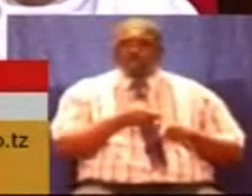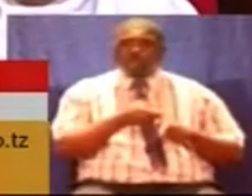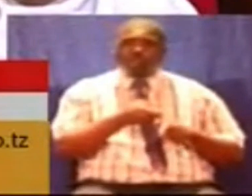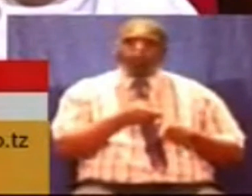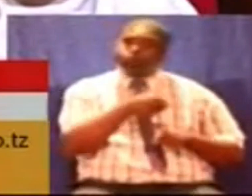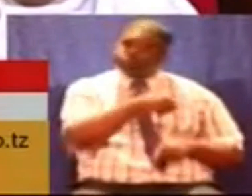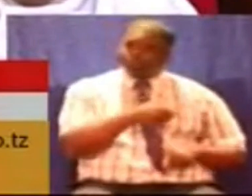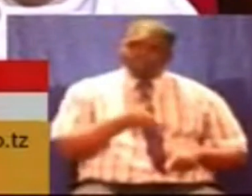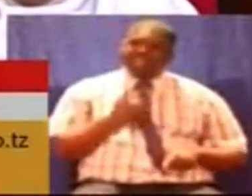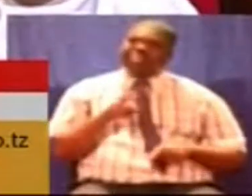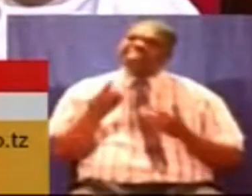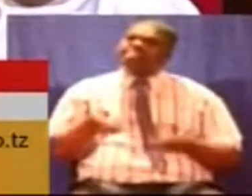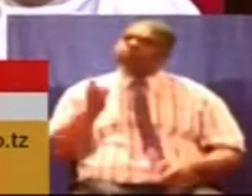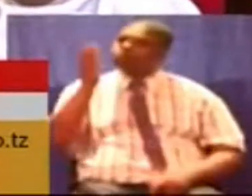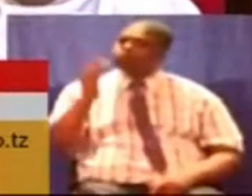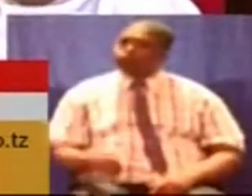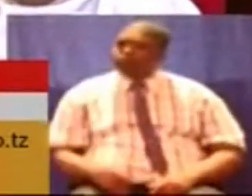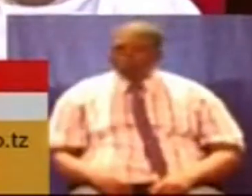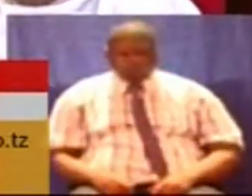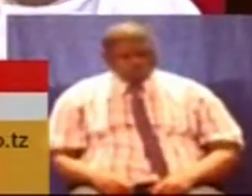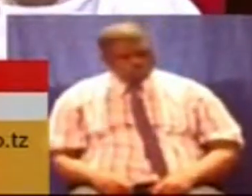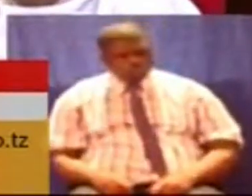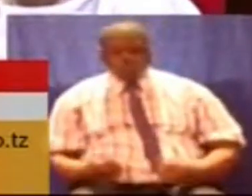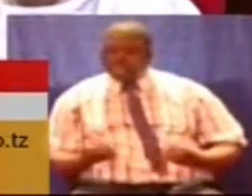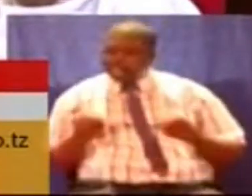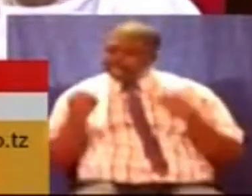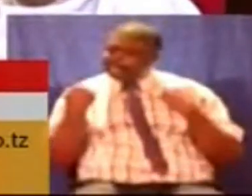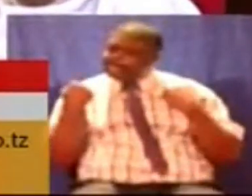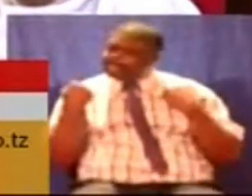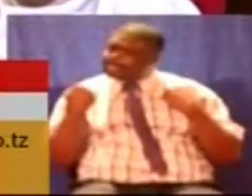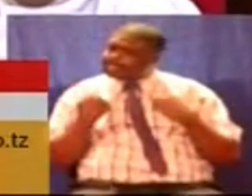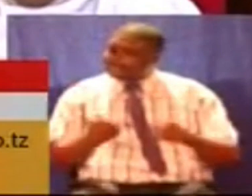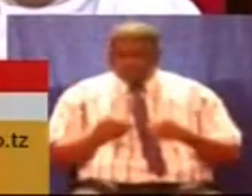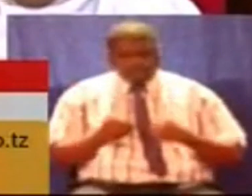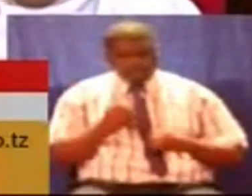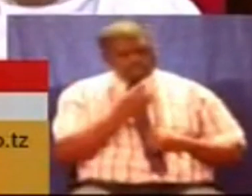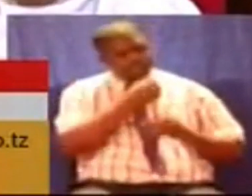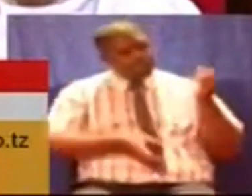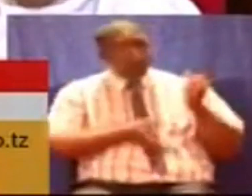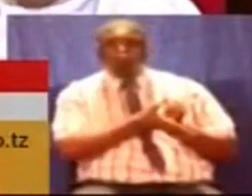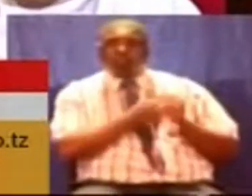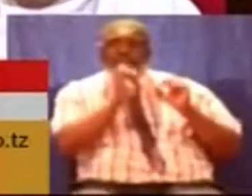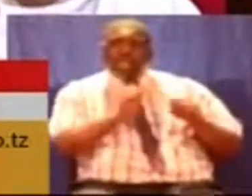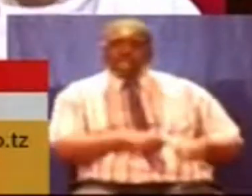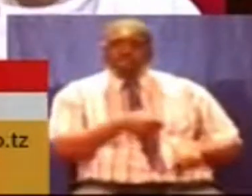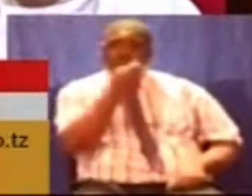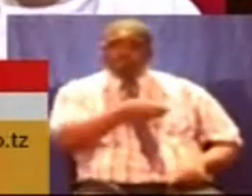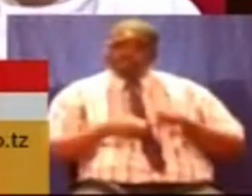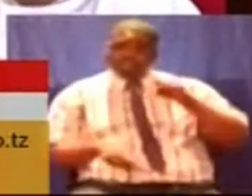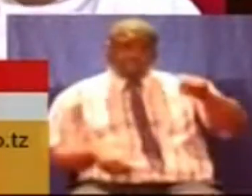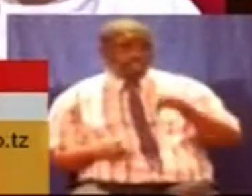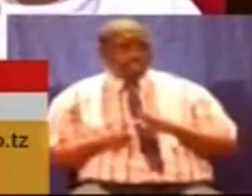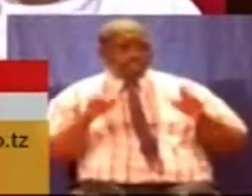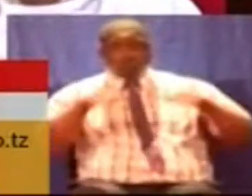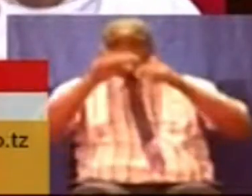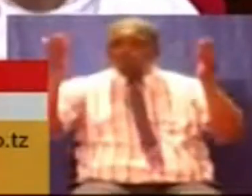Mungu? Ujasiri mkubwa na kipaji kikubwa alichopata Mheshimiwa Rais, lazima tumpongeze. Dunia